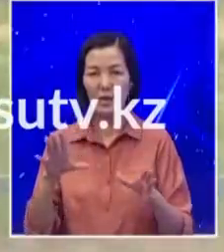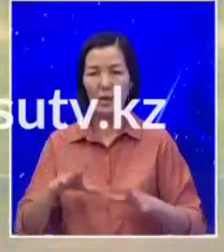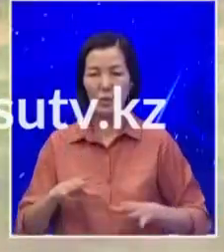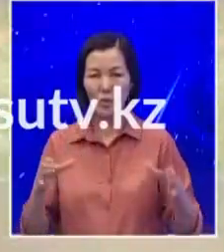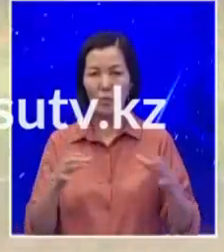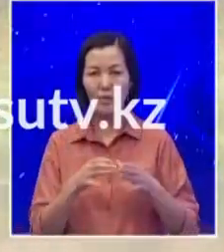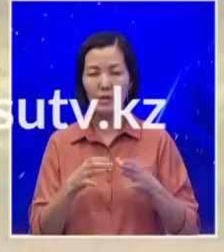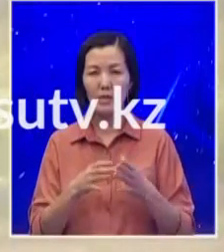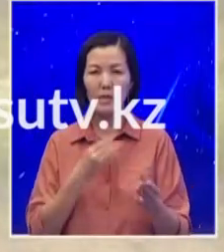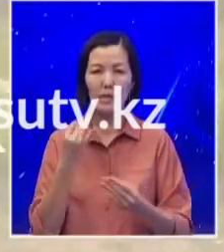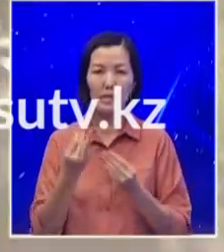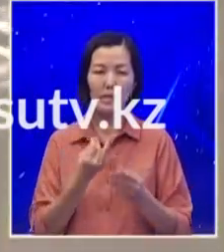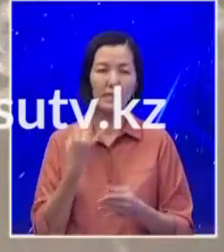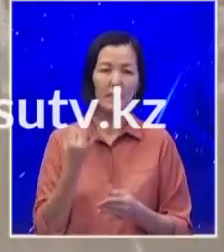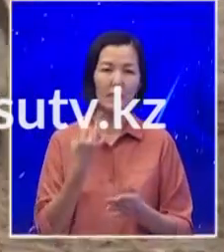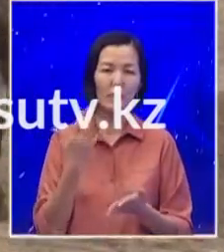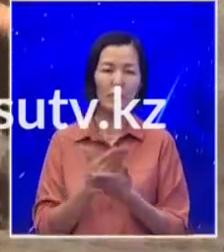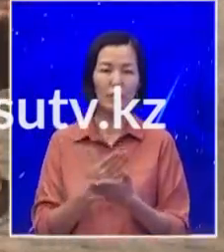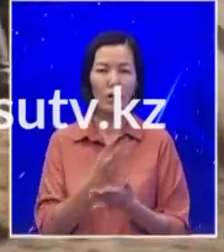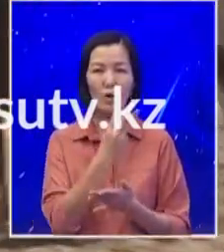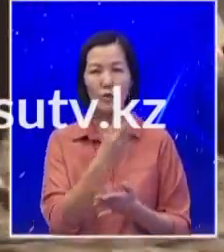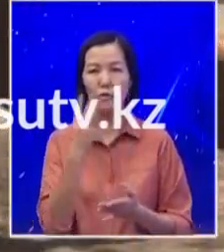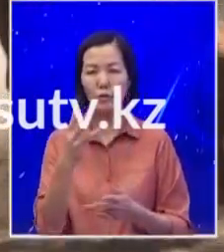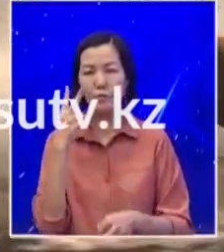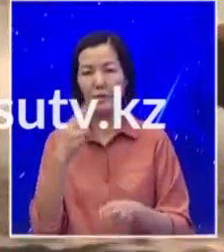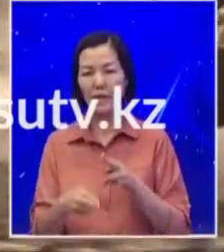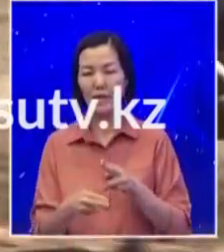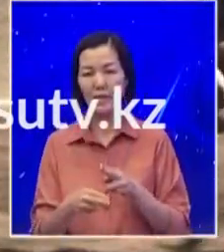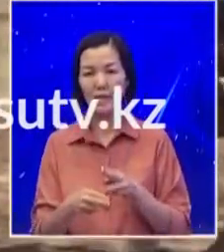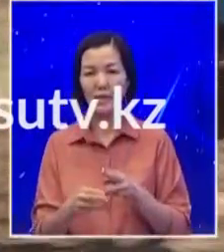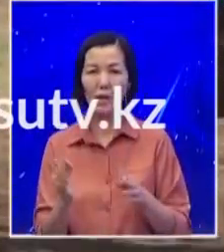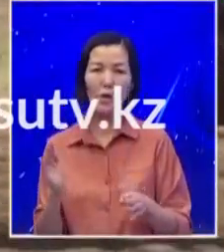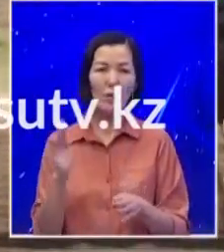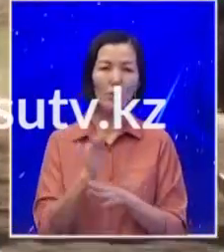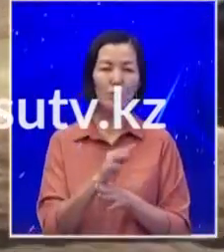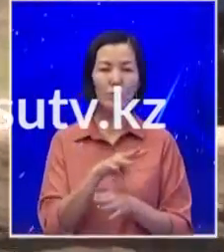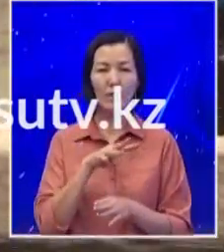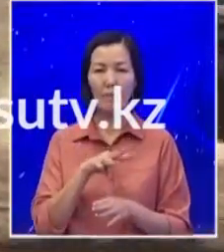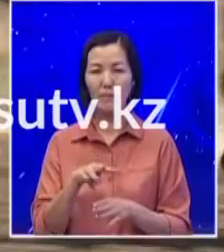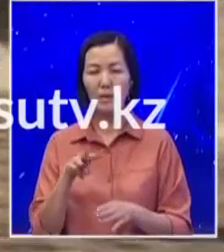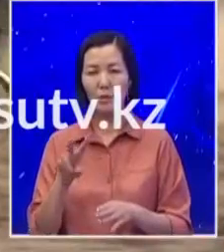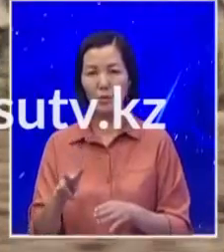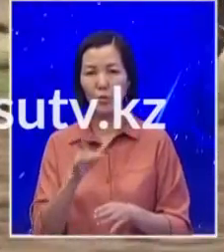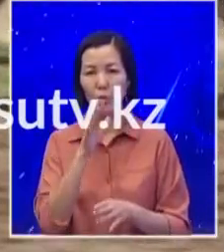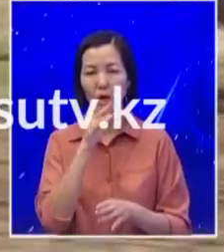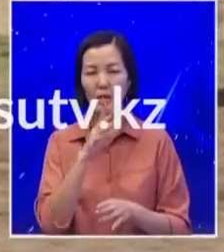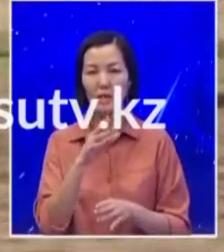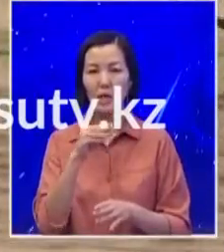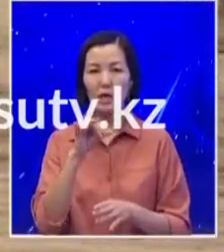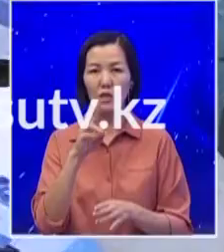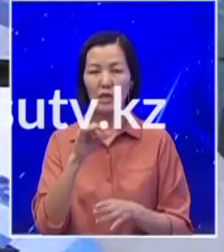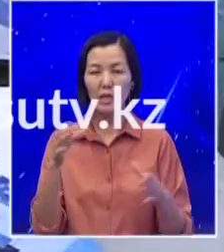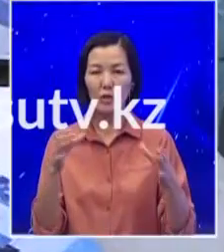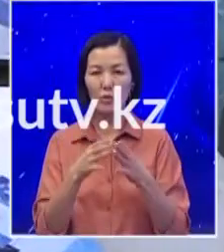аса тартысты болды. Негізгі уақыт 3-3 есебімен аяқталды. Төреші қосқан қосымша минуттарда Жаркент өңірінен келген жігіттердің жолы болды.